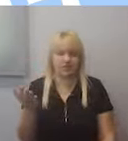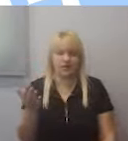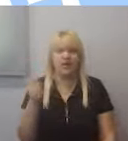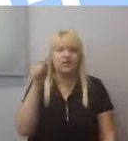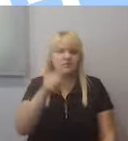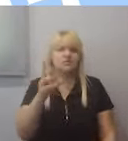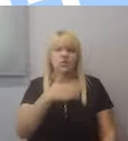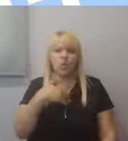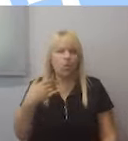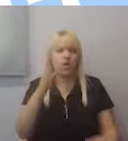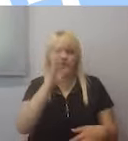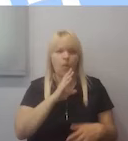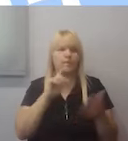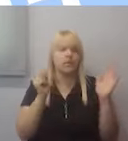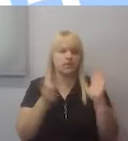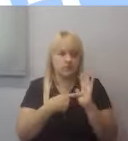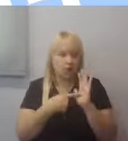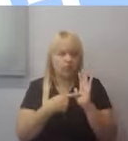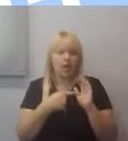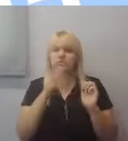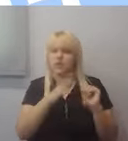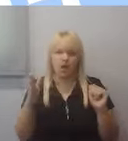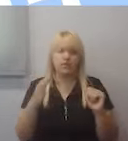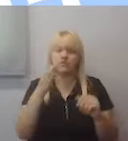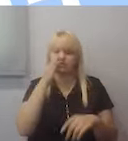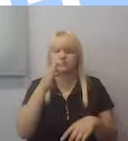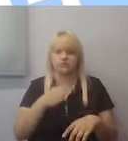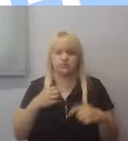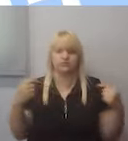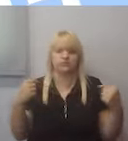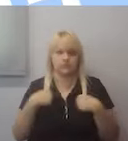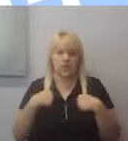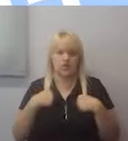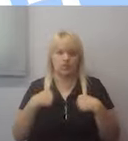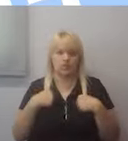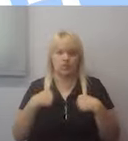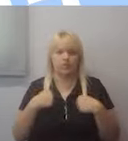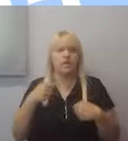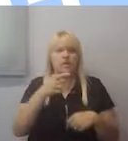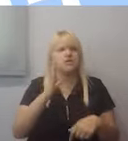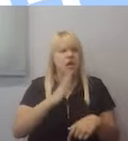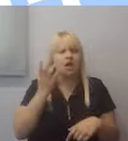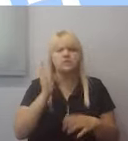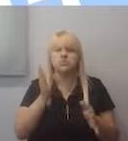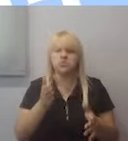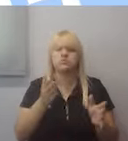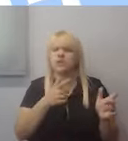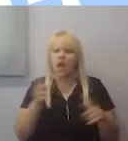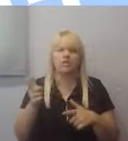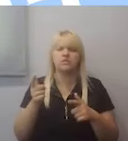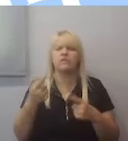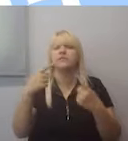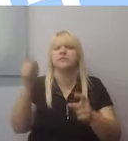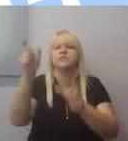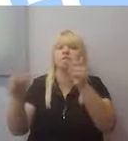jautājums uz kuru mums katram jāpasaka sev tā atbilde mēs gaidām ka būs gatavi kādi citi bet kuri